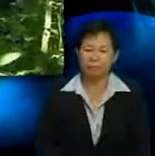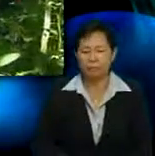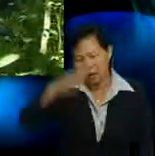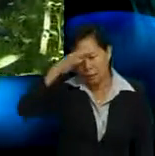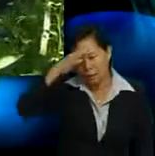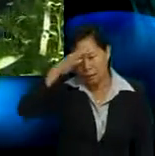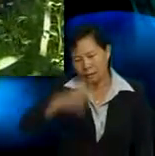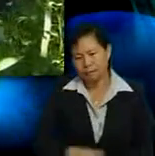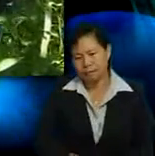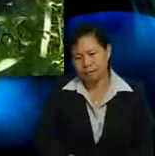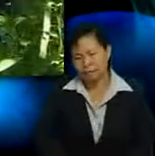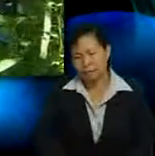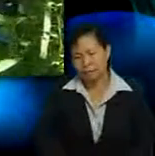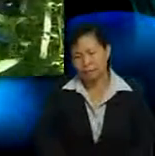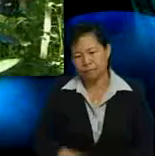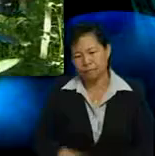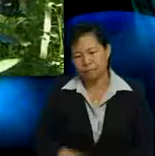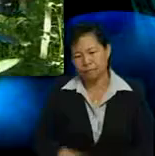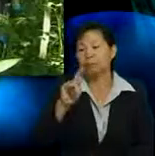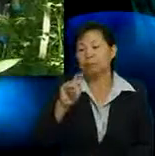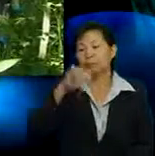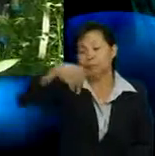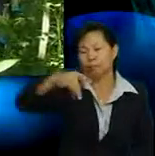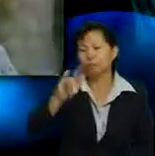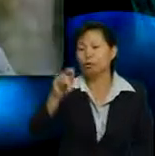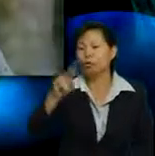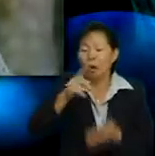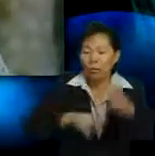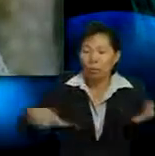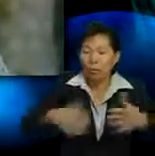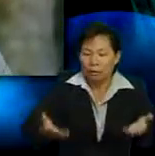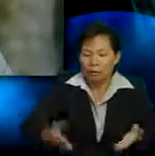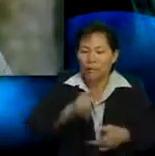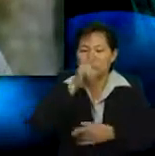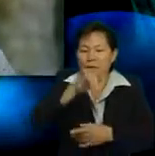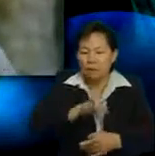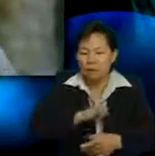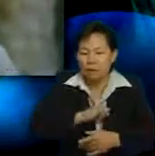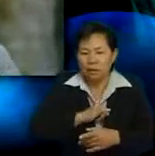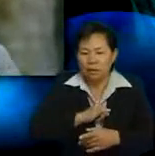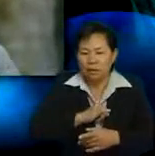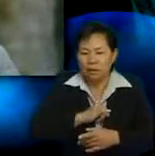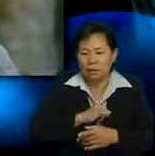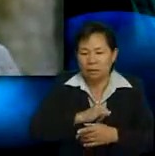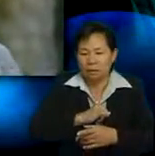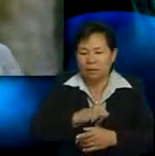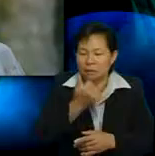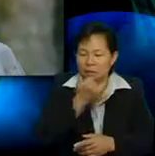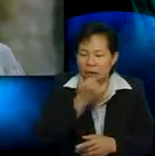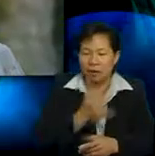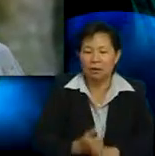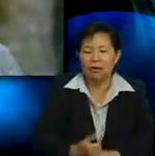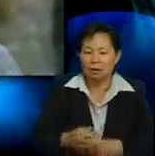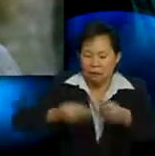Ayah! Ha, Piton. Apa kamu buat di sini? Sebenarnya saya yang salah. Saya janji nak